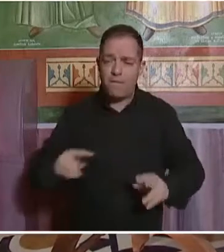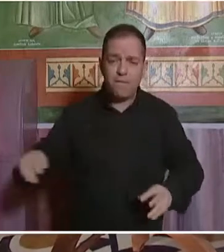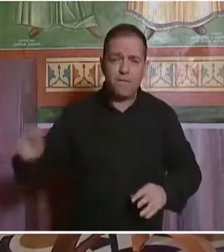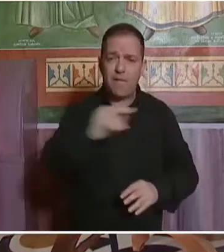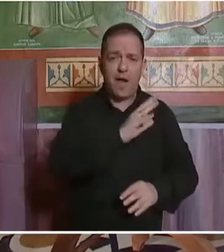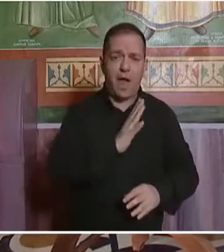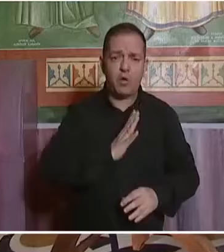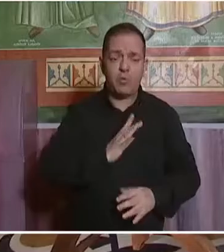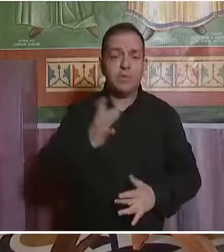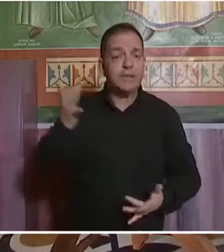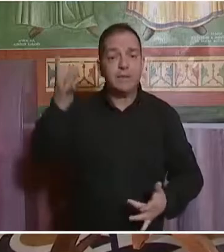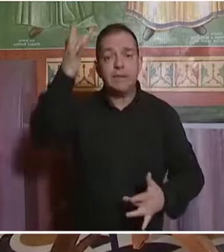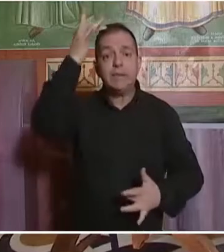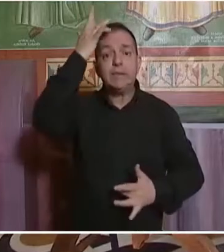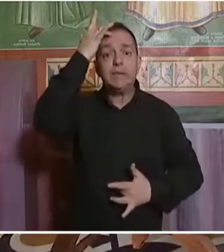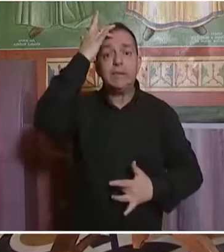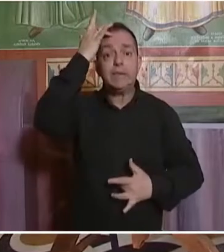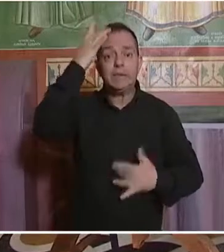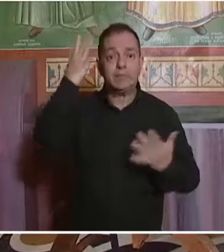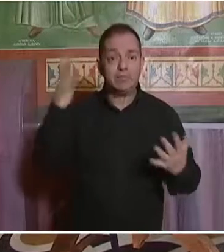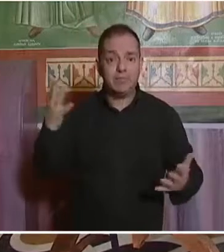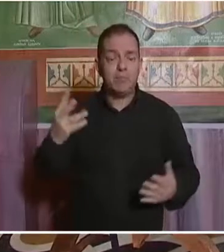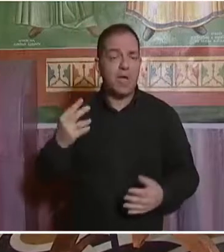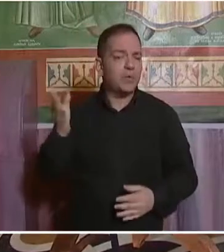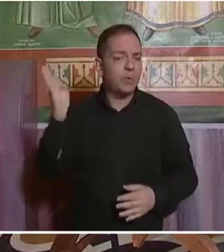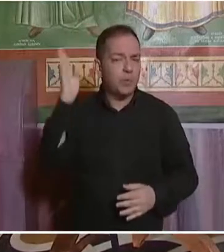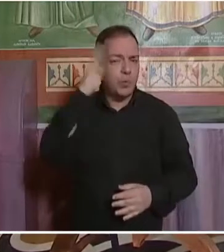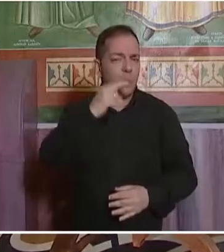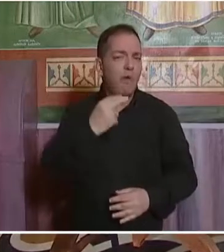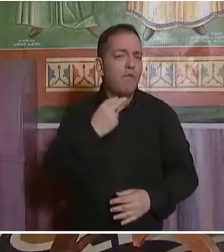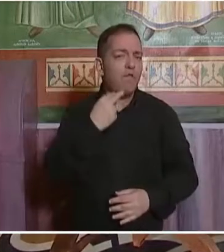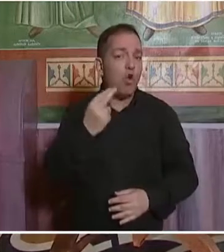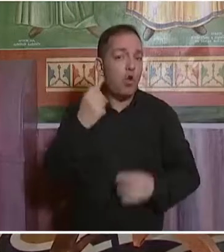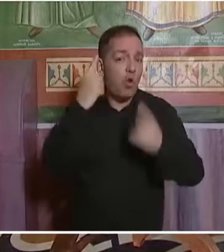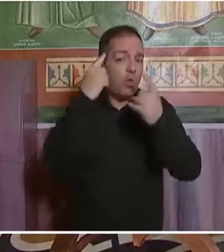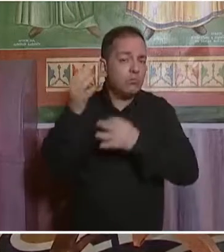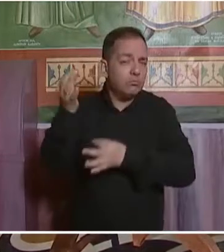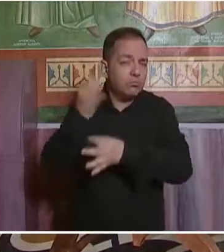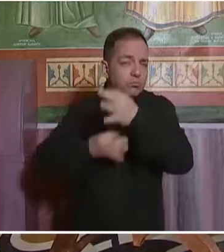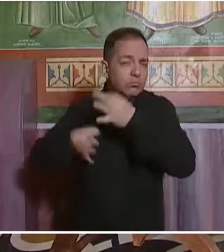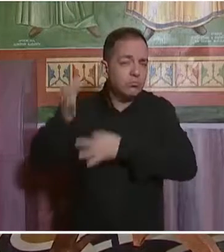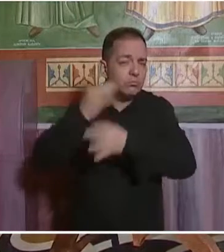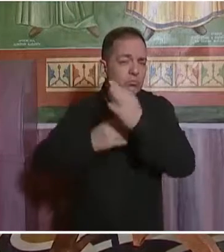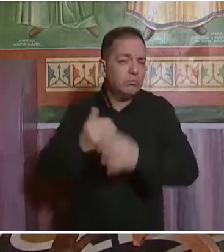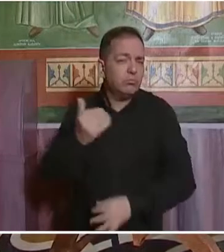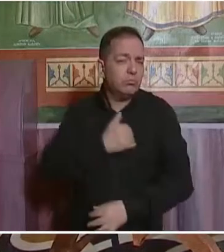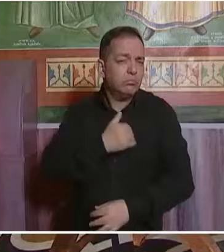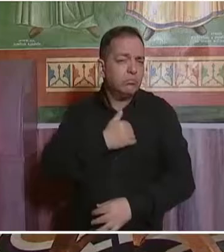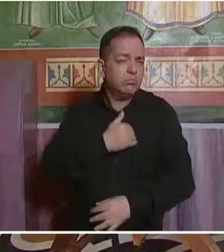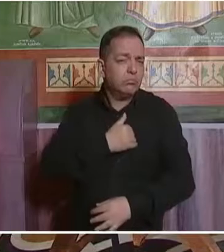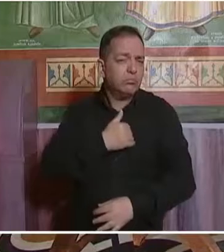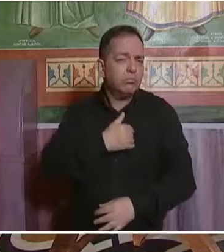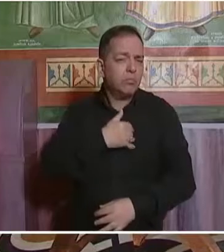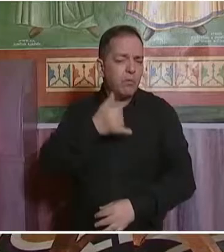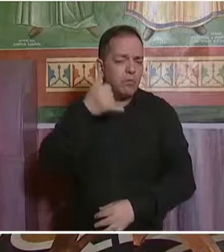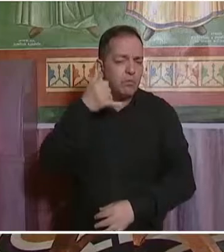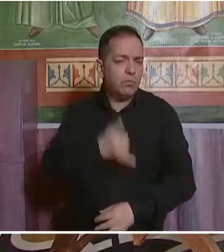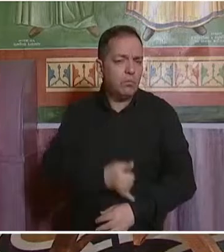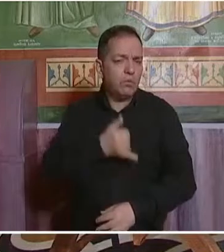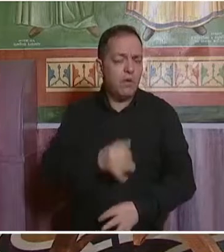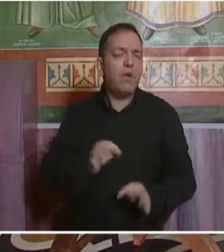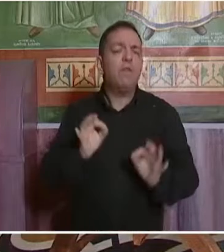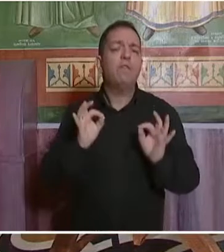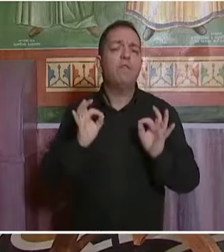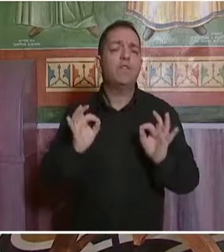του Θεού που ακούγεται στα μύχια της υπάρξεώς μας. Νόμος